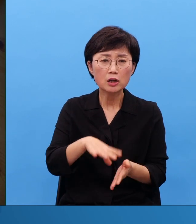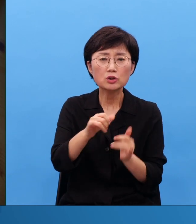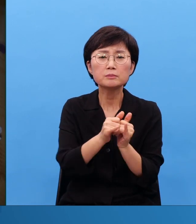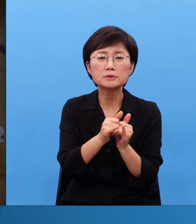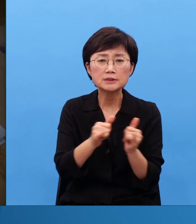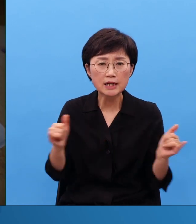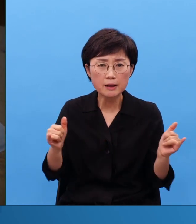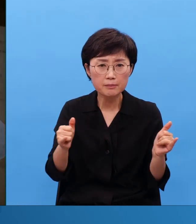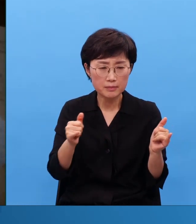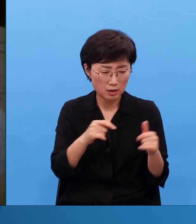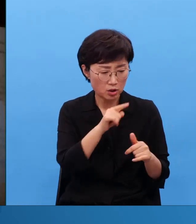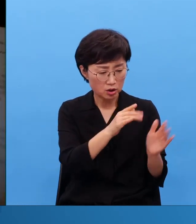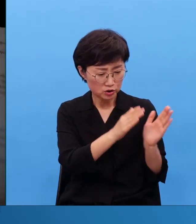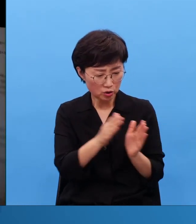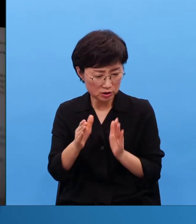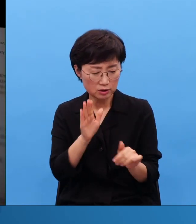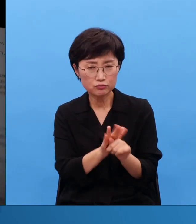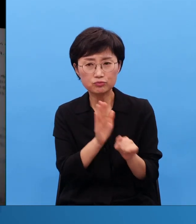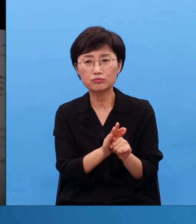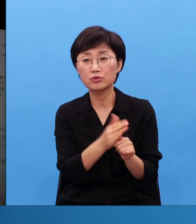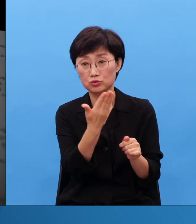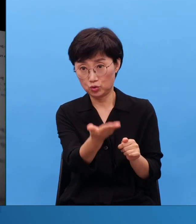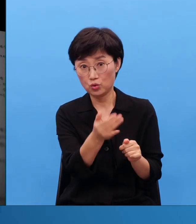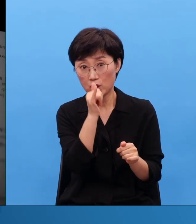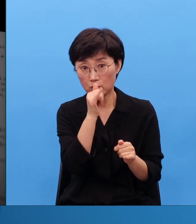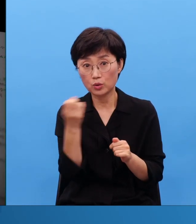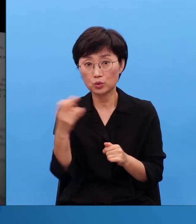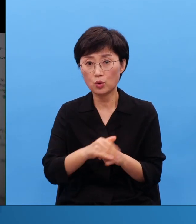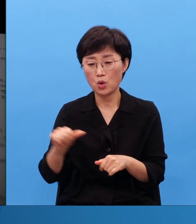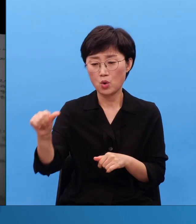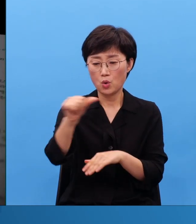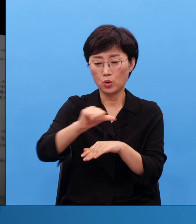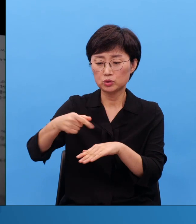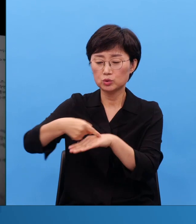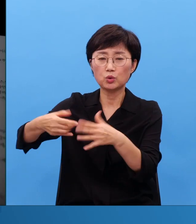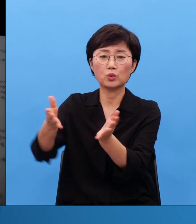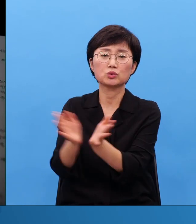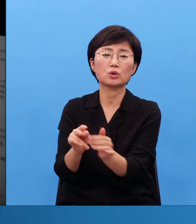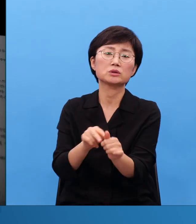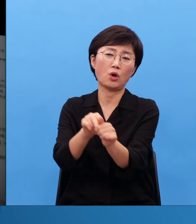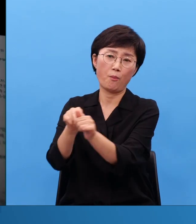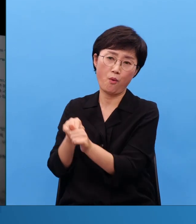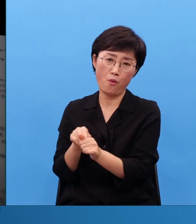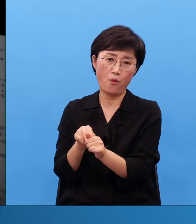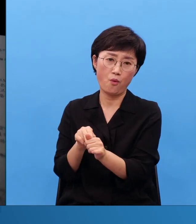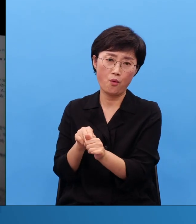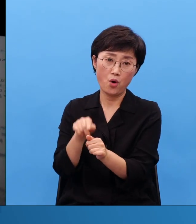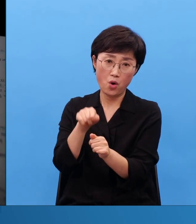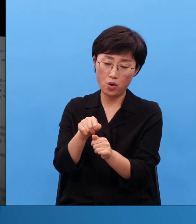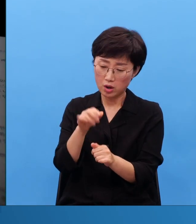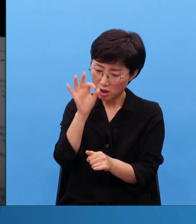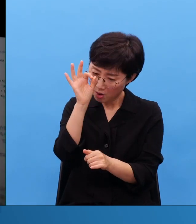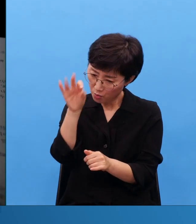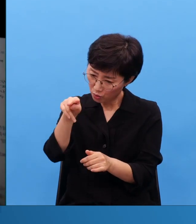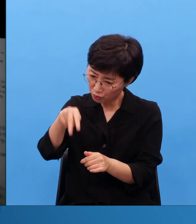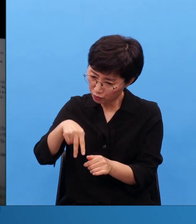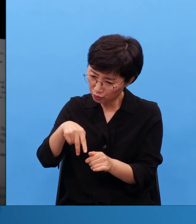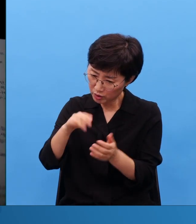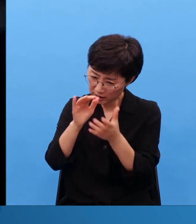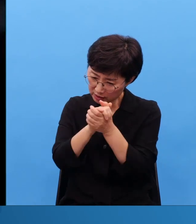있도록 하였습니다. 또 5천 종족을 위한 정보를 기도 제목으로 바꾸어 기도하실 수